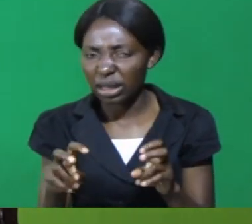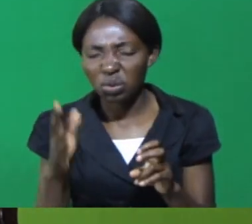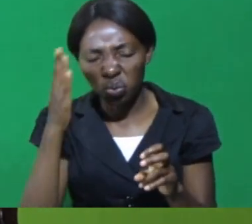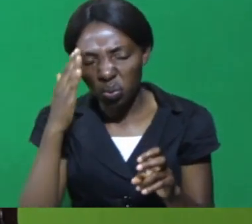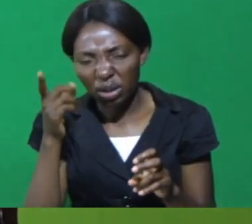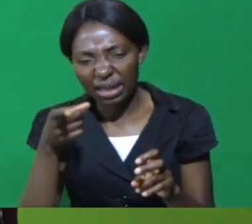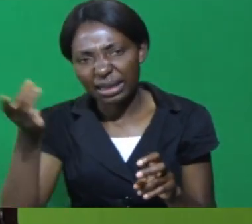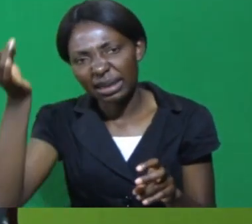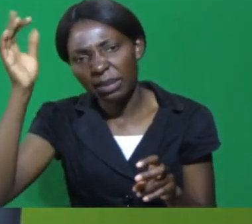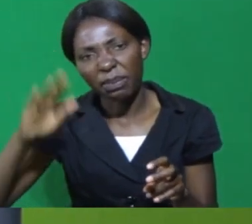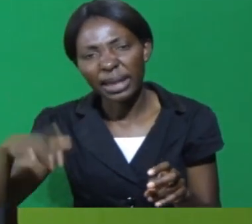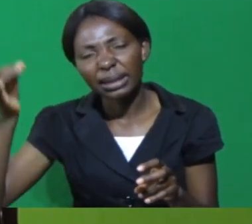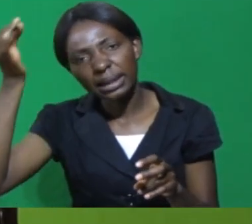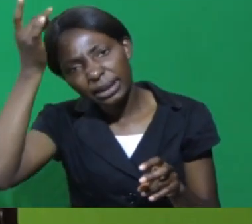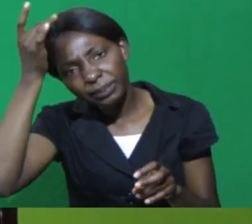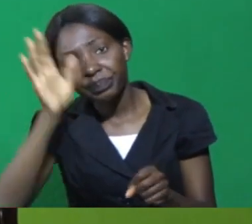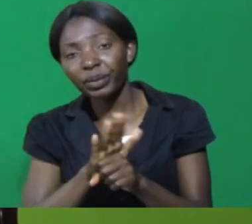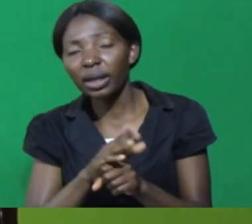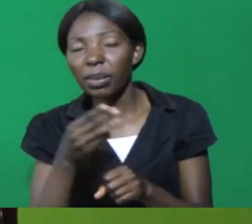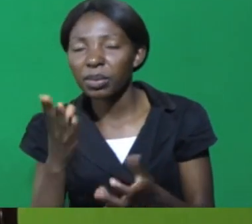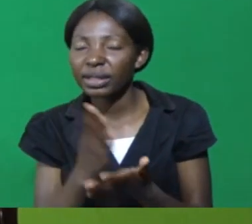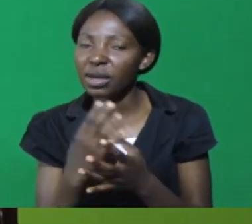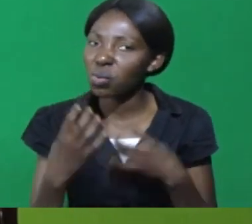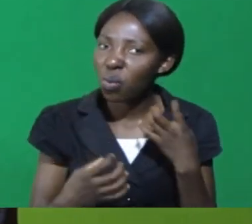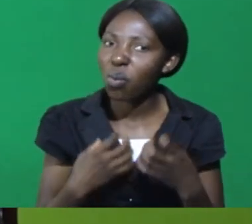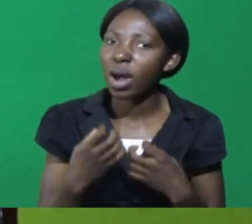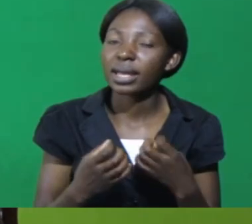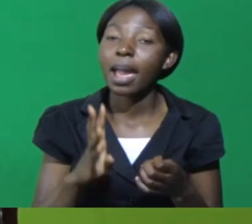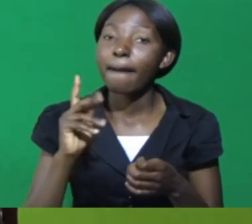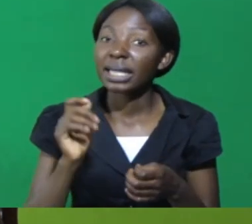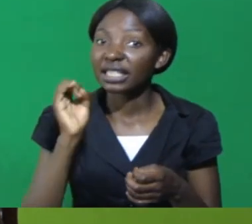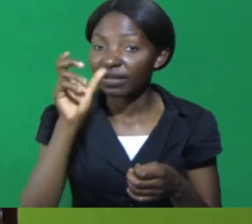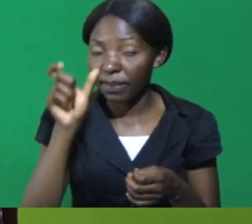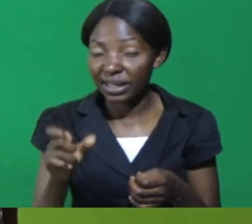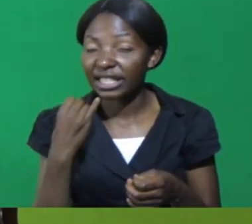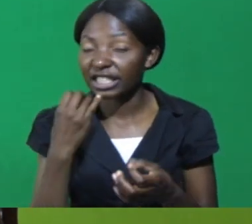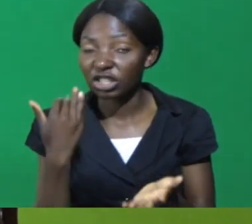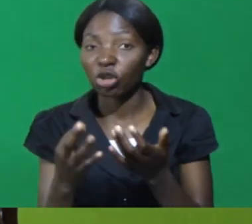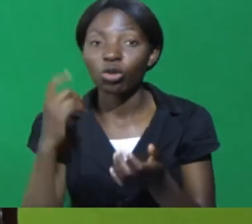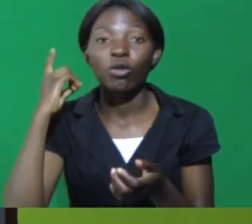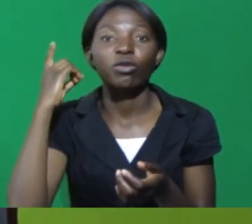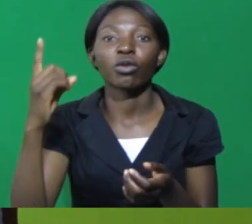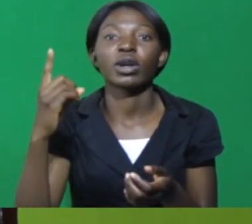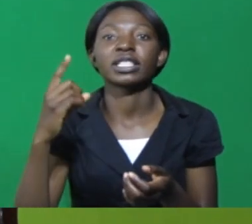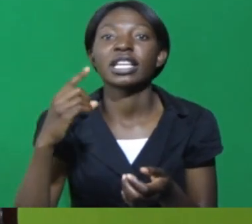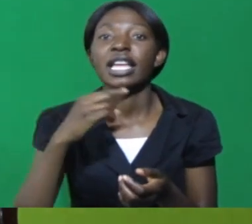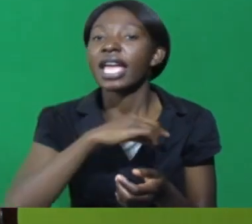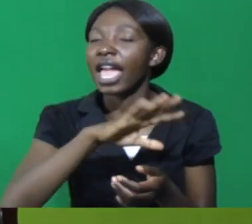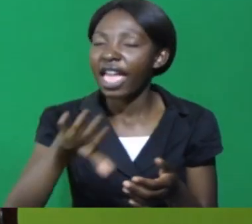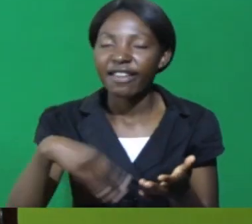ndiani yes vazhinji vanogona kunetseka asi kana munhu mwana waMwari eheka ndo nyaya